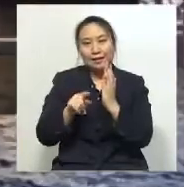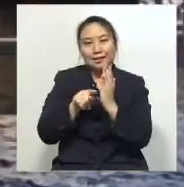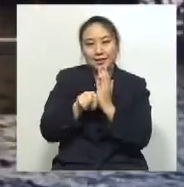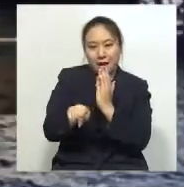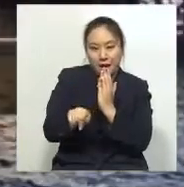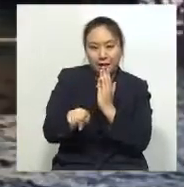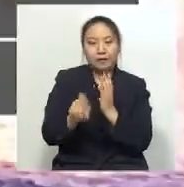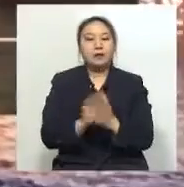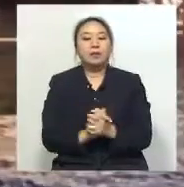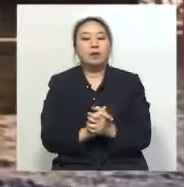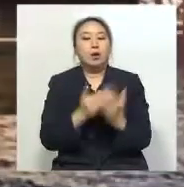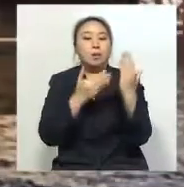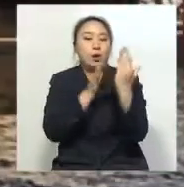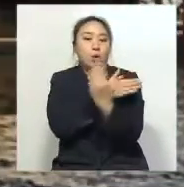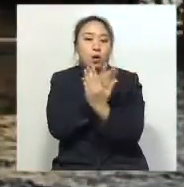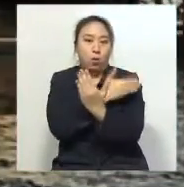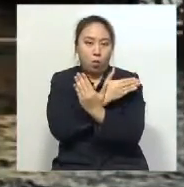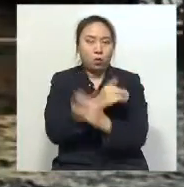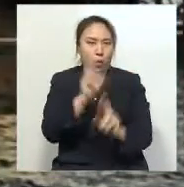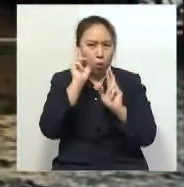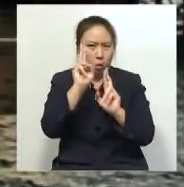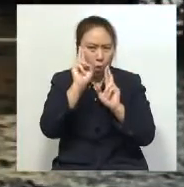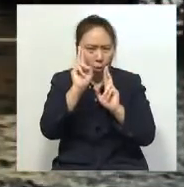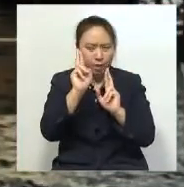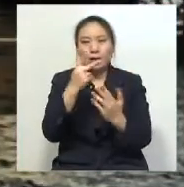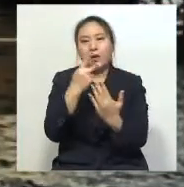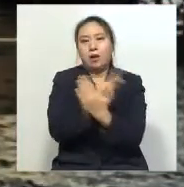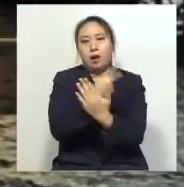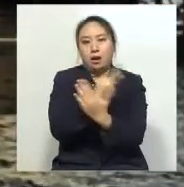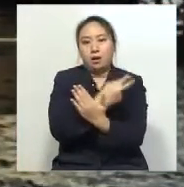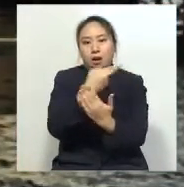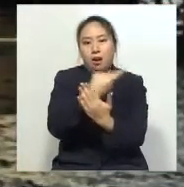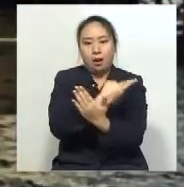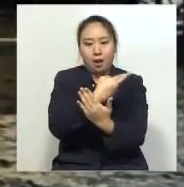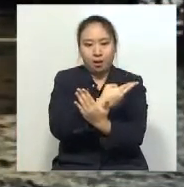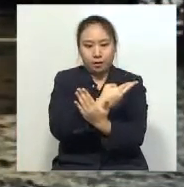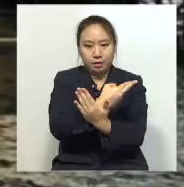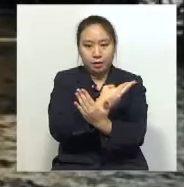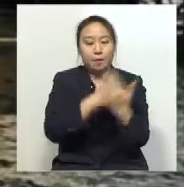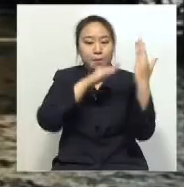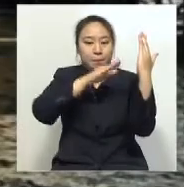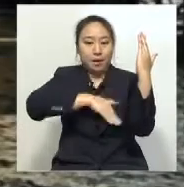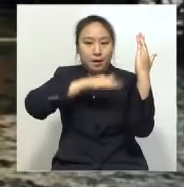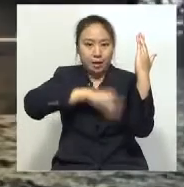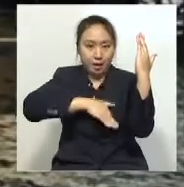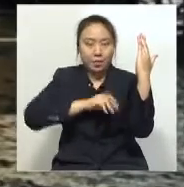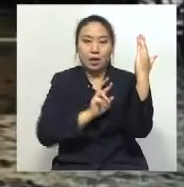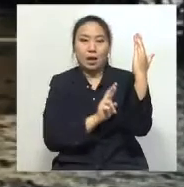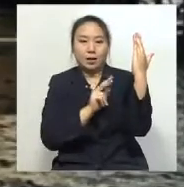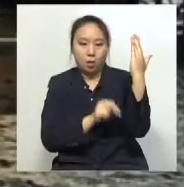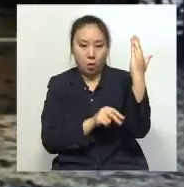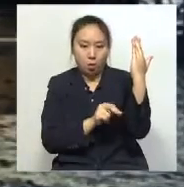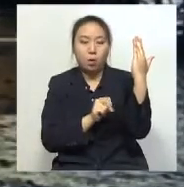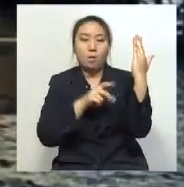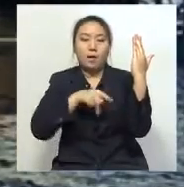ดปราดส่วนผ้าตะวันตก จัหวดที่ต้องเฝาระวัง จนบุรี ราชบุรีและภาคใต้ รนอง